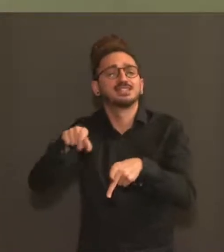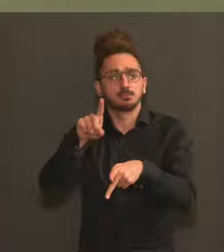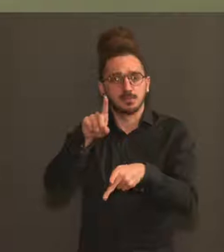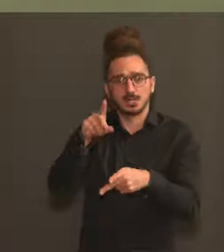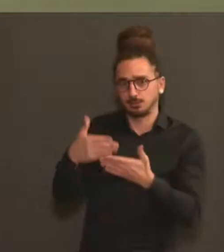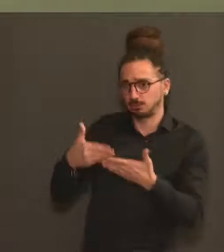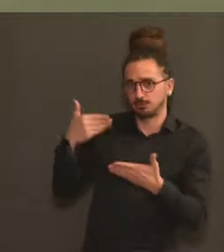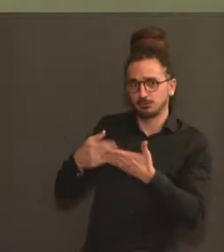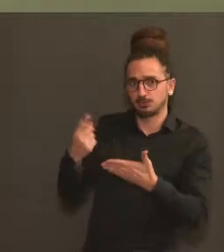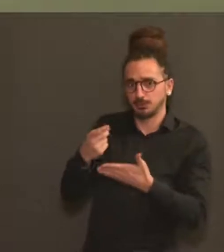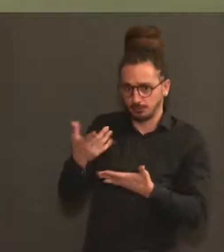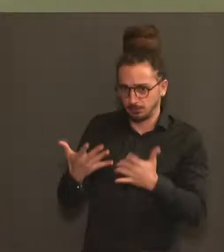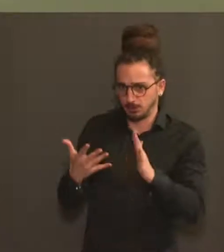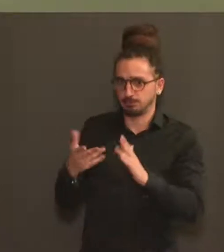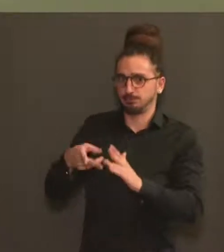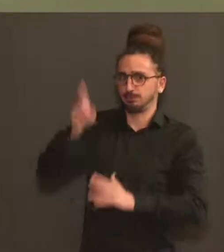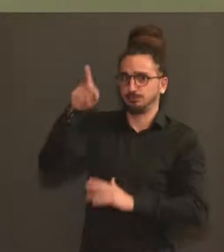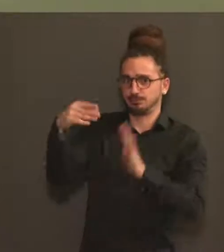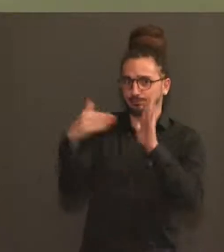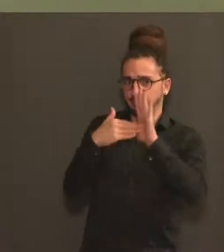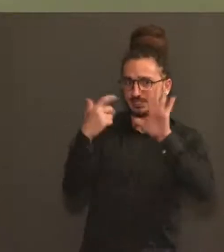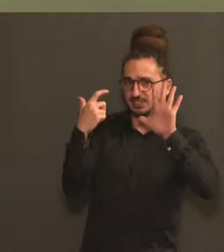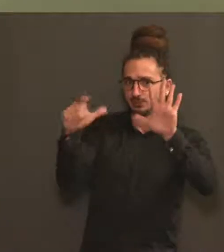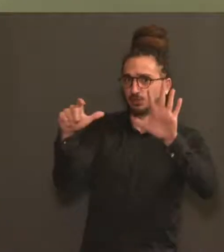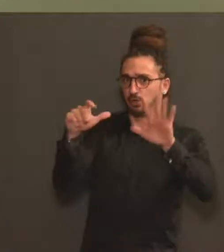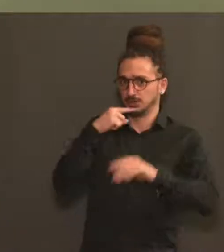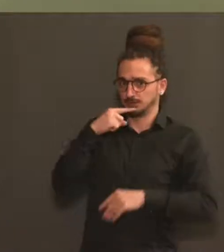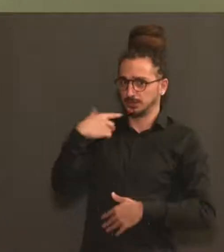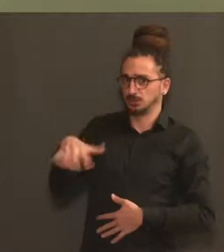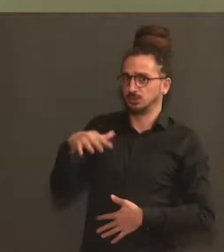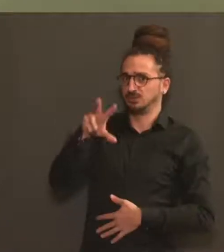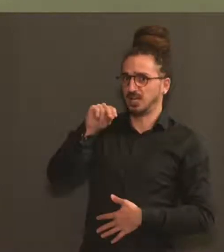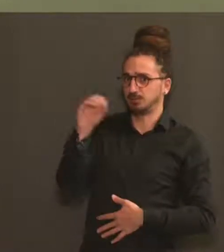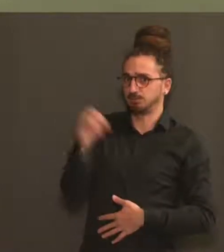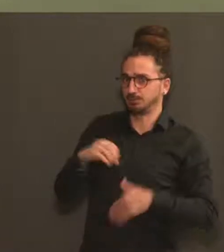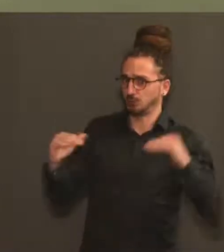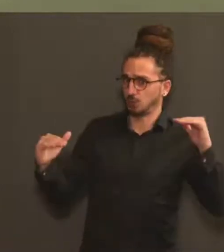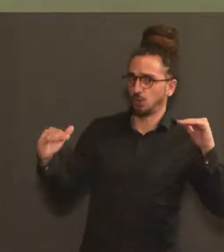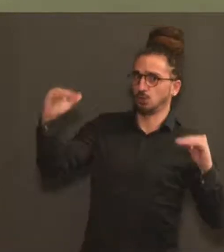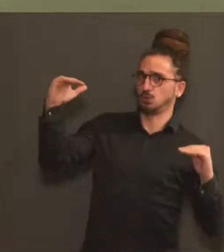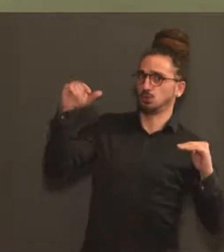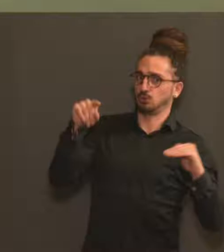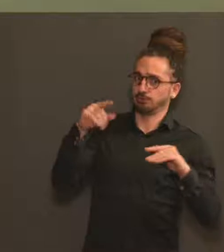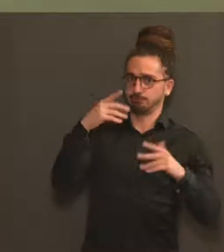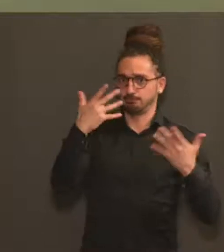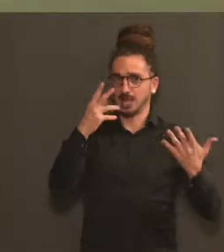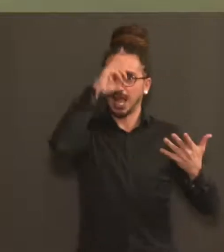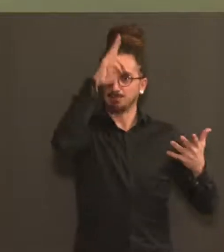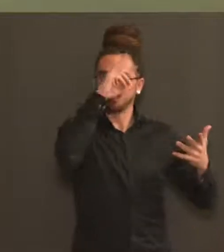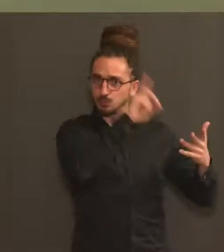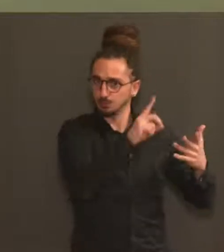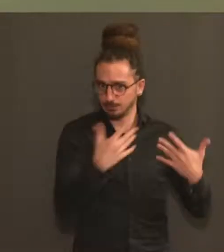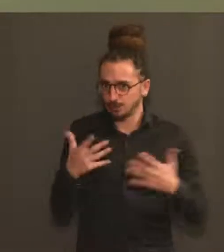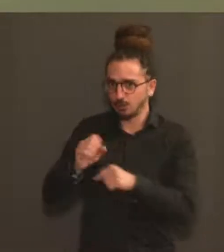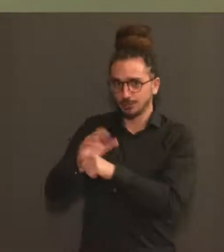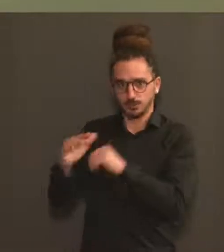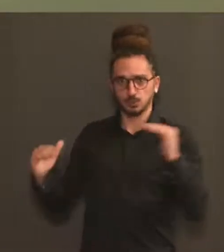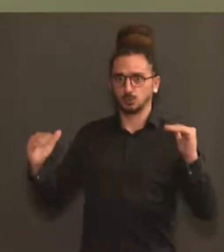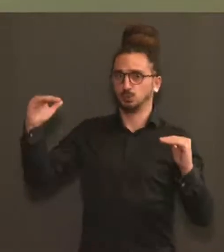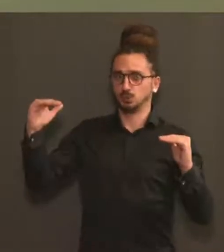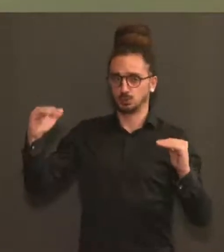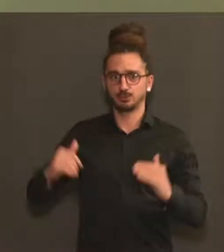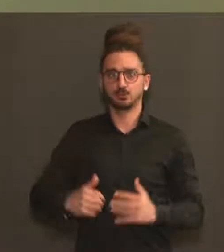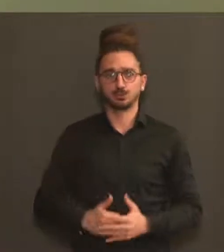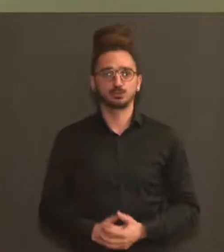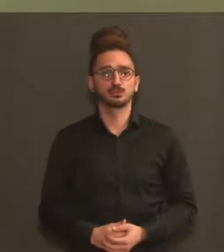Le graphique vous montre que par rapport à l'occupation normale qui est en bleu des soins intensifs, il est très clair que les deux grandes vagues